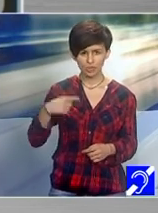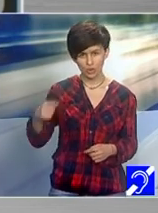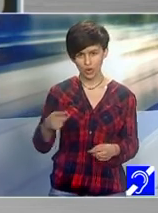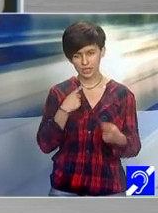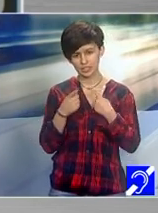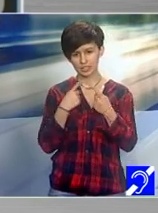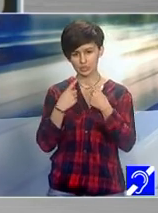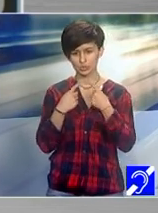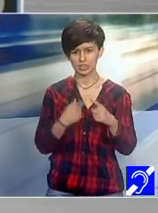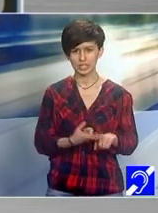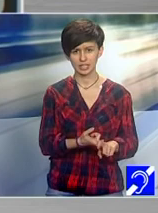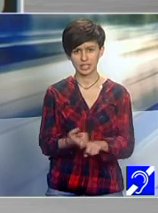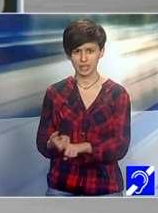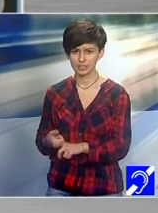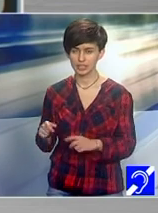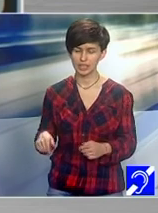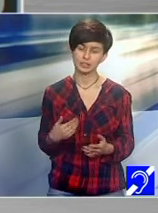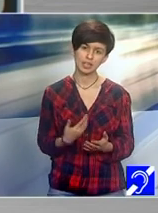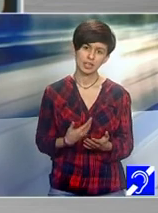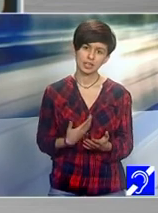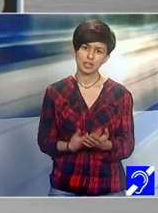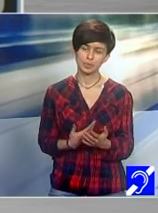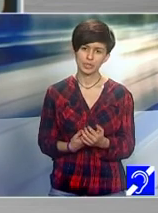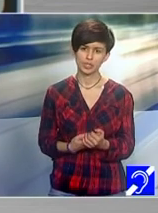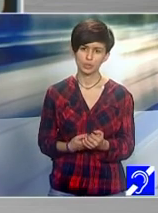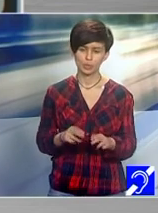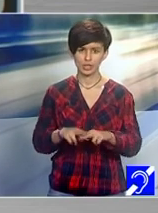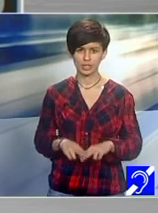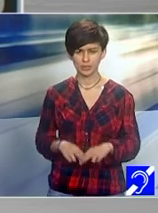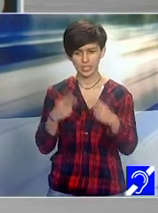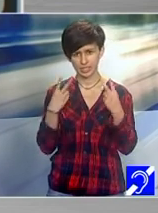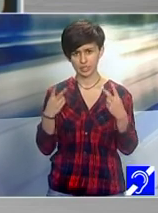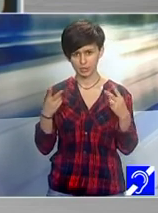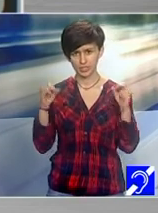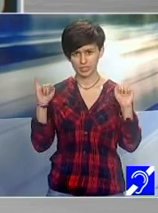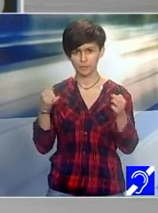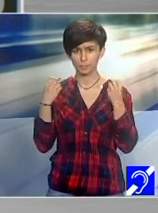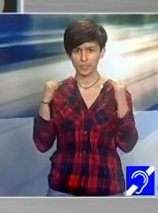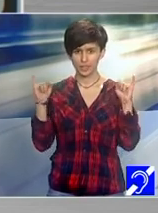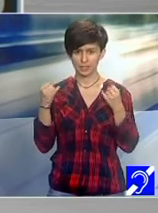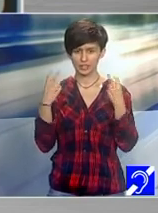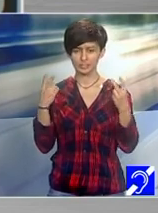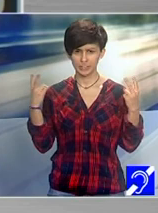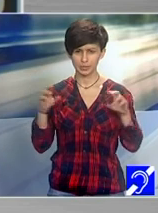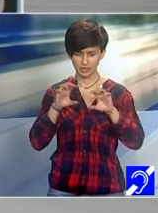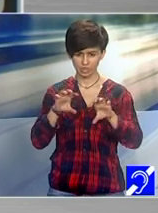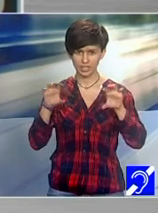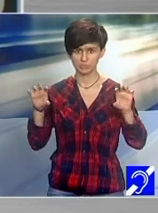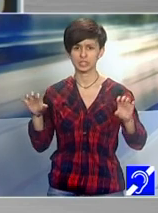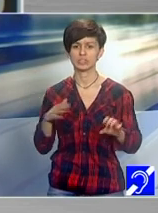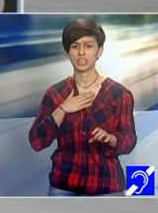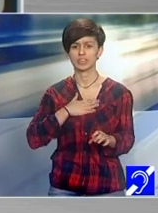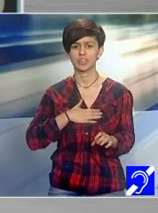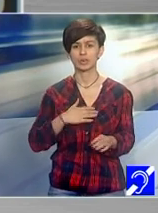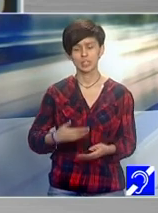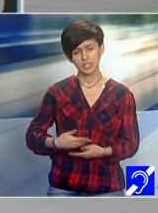și pentru a rămâne la importanța acestor evenimente expoziționale, aș vrea să vă dau